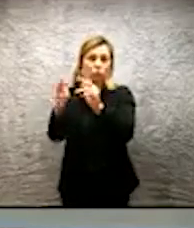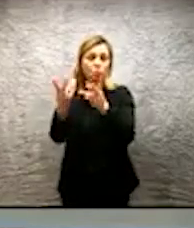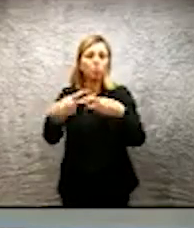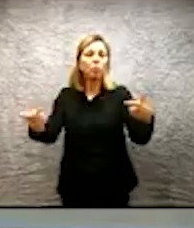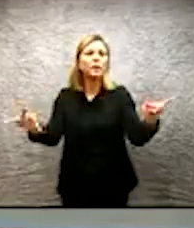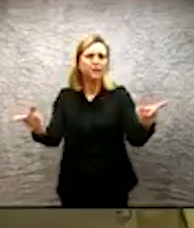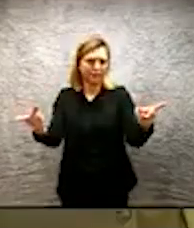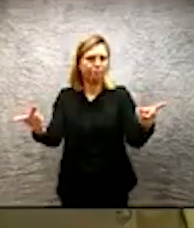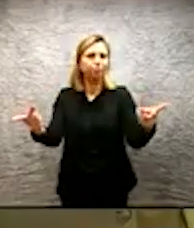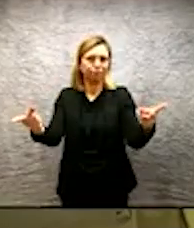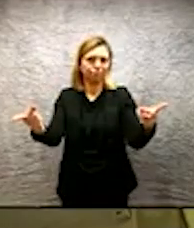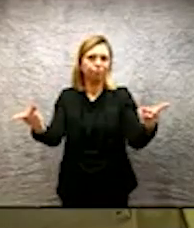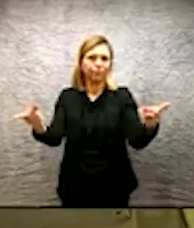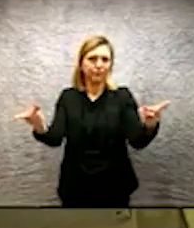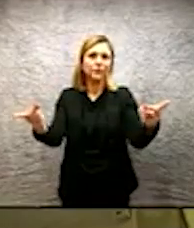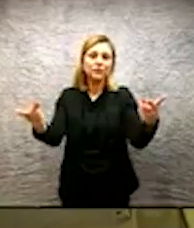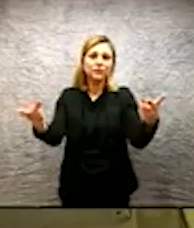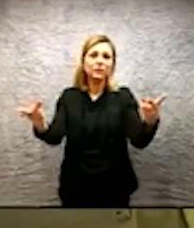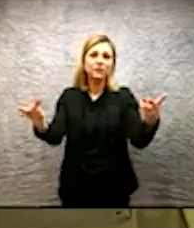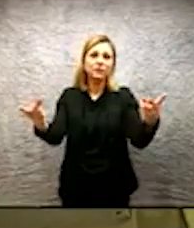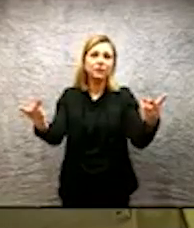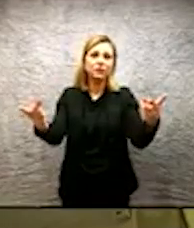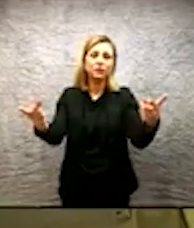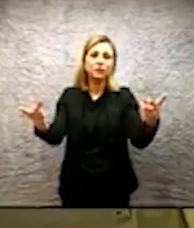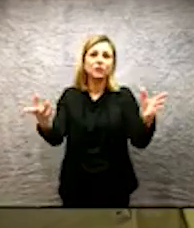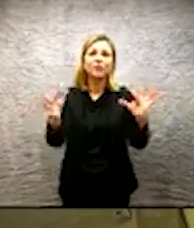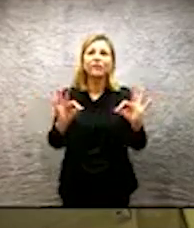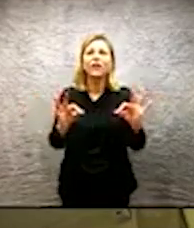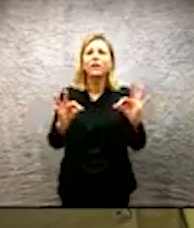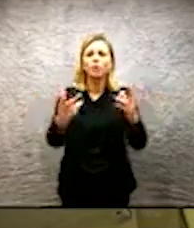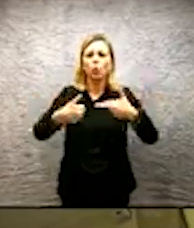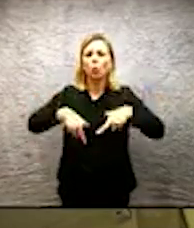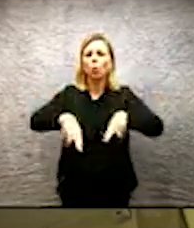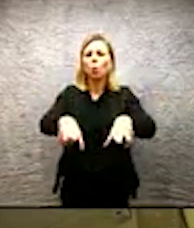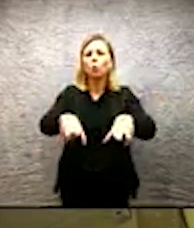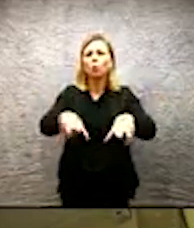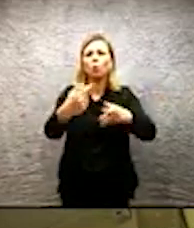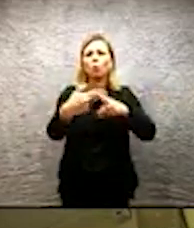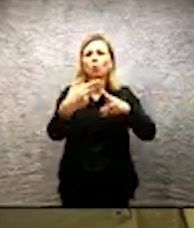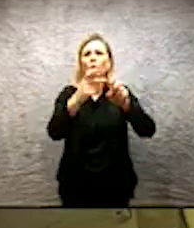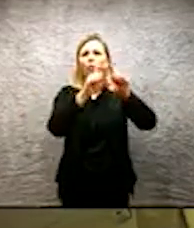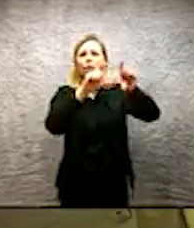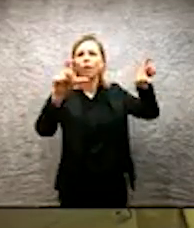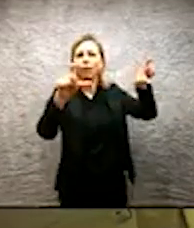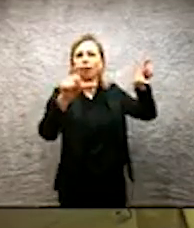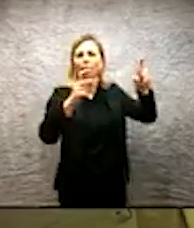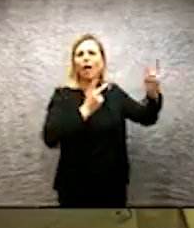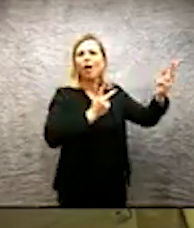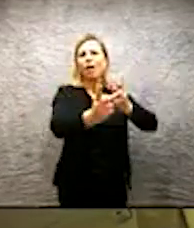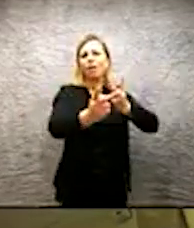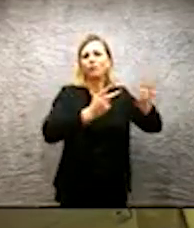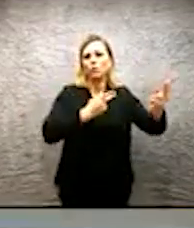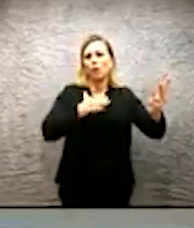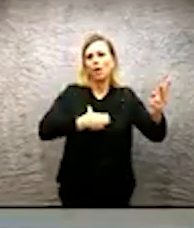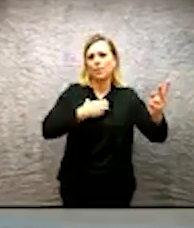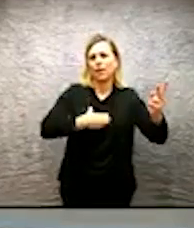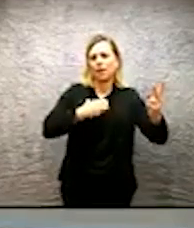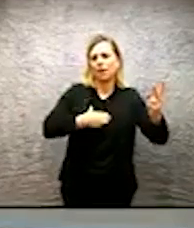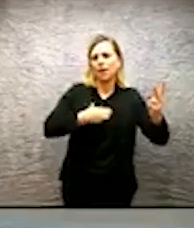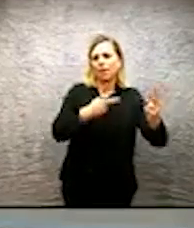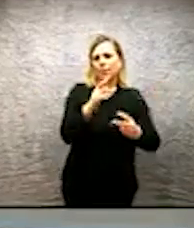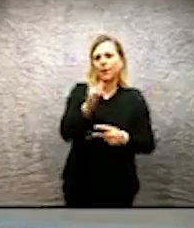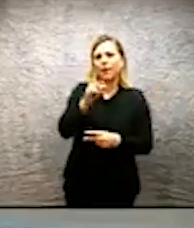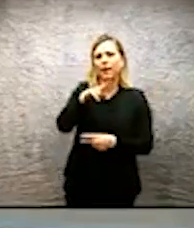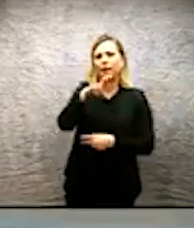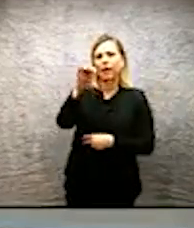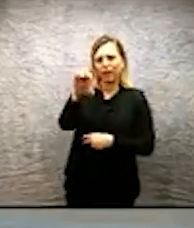publique qui avait eu cours sur le changement du nom de rue de l'avenue de l'Abbé Pierre. Vous vous souvenez que lors du précédent